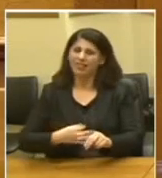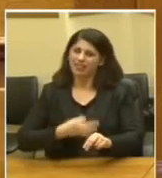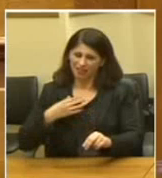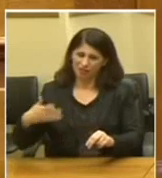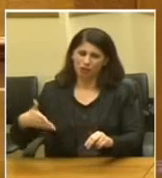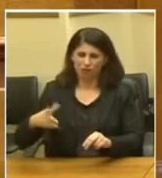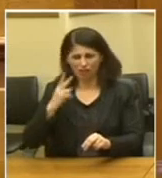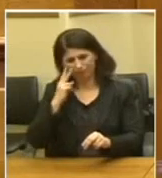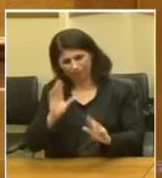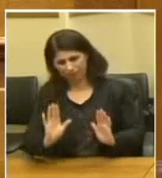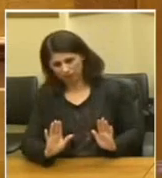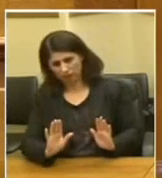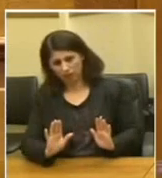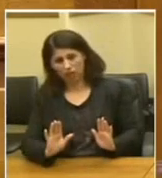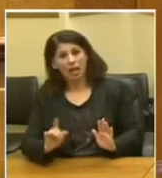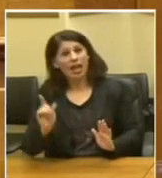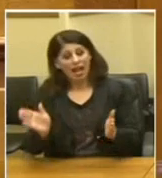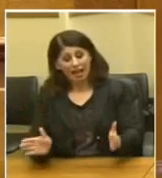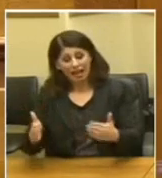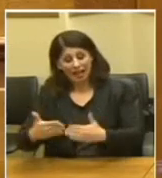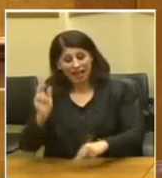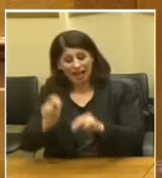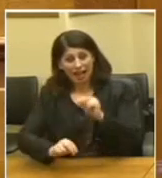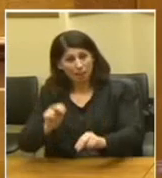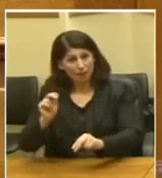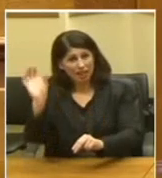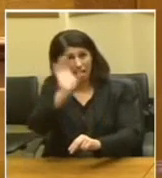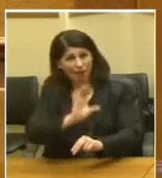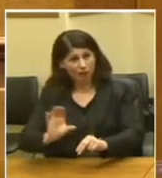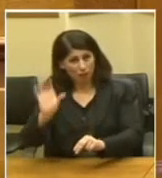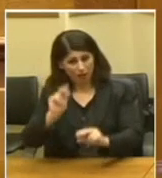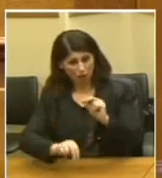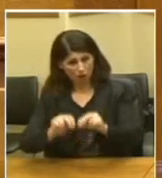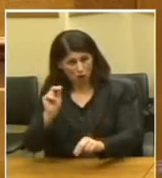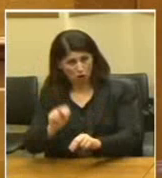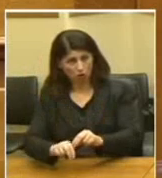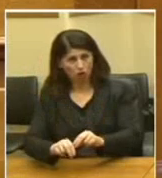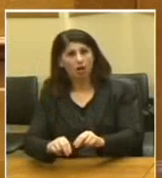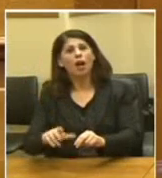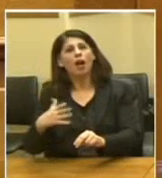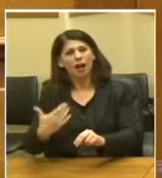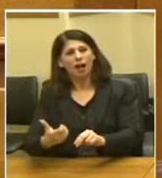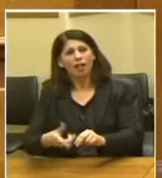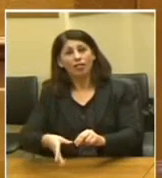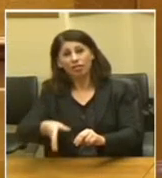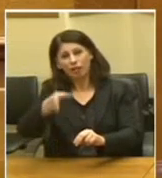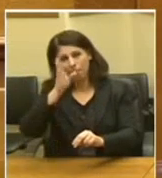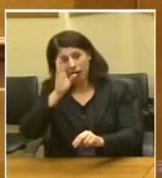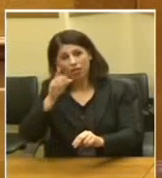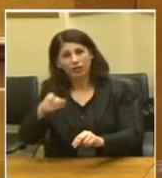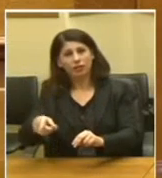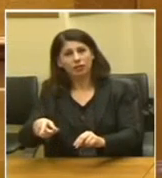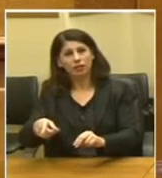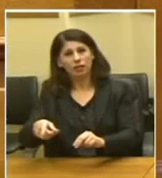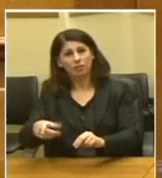κοιτάξτε. Στην κάλπη των ευρωπαϊκών εκλογών θα υποστείτε μια